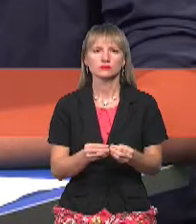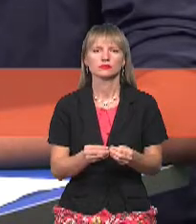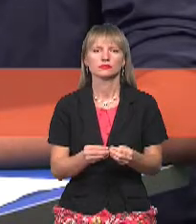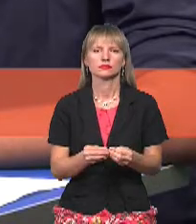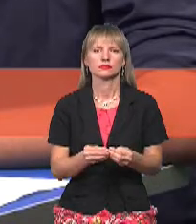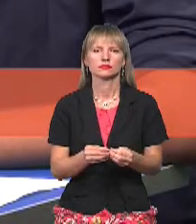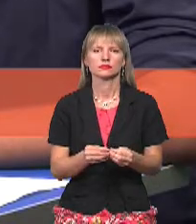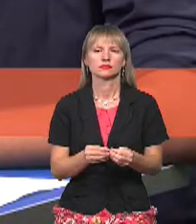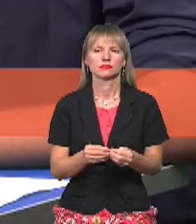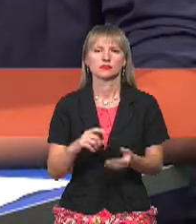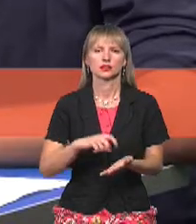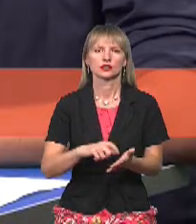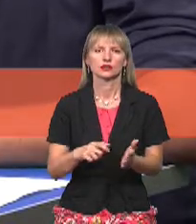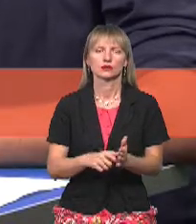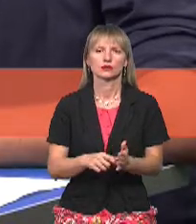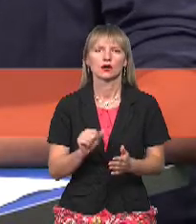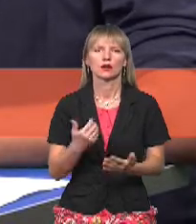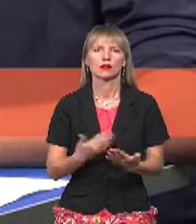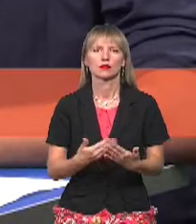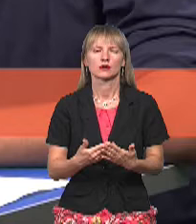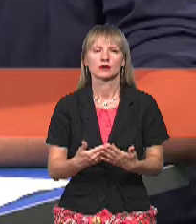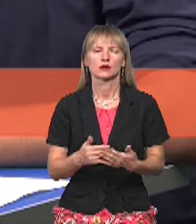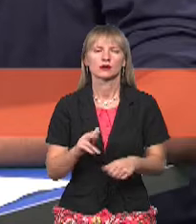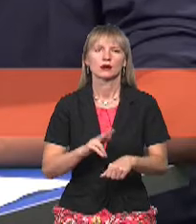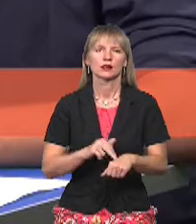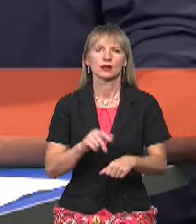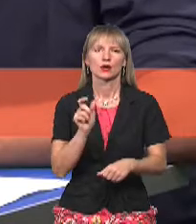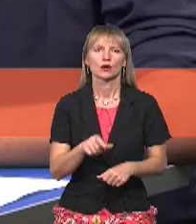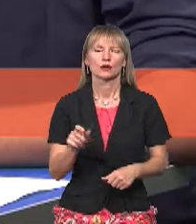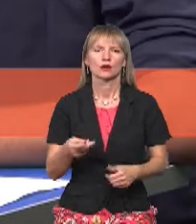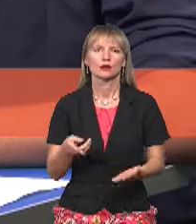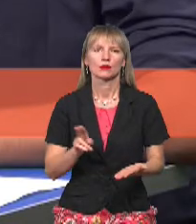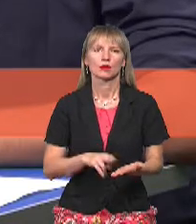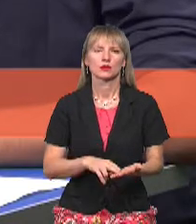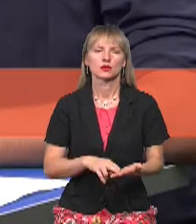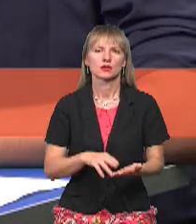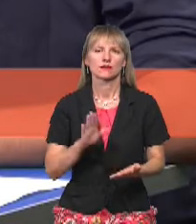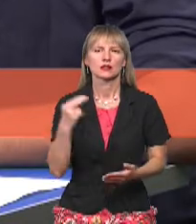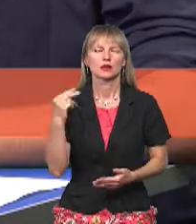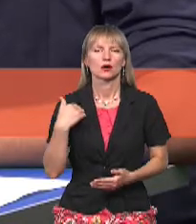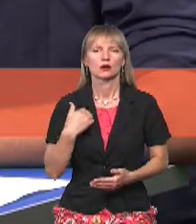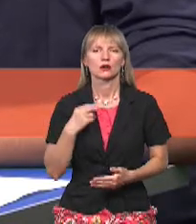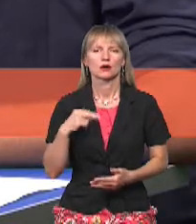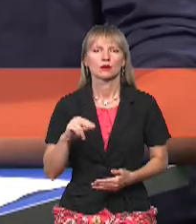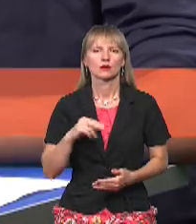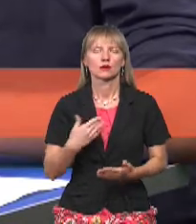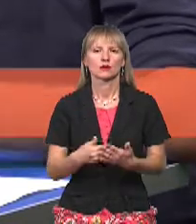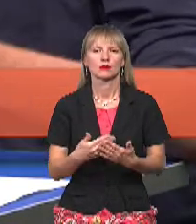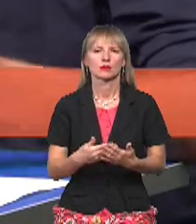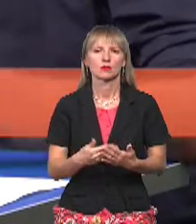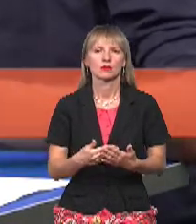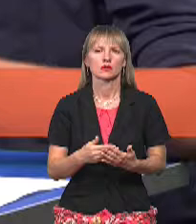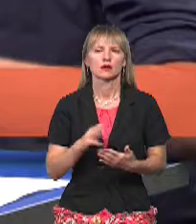виділено з житла. Ну, наприклад, ось поліцейський в цій громади, там прописаний в Запоріжжі, хоче працювати, ну, в образному